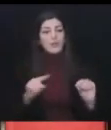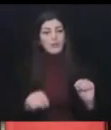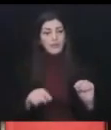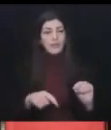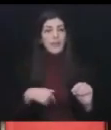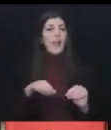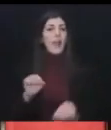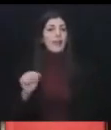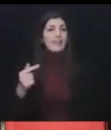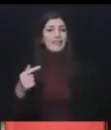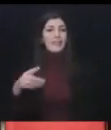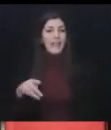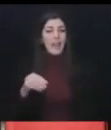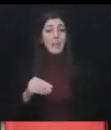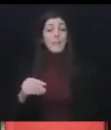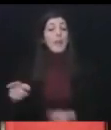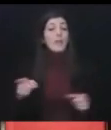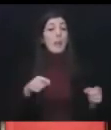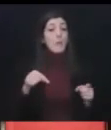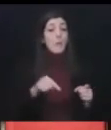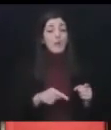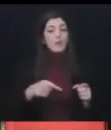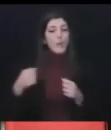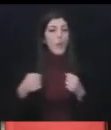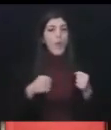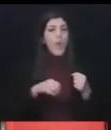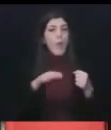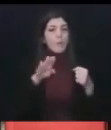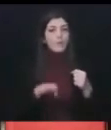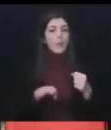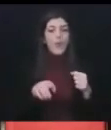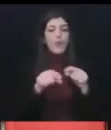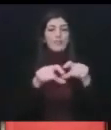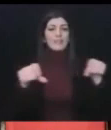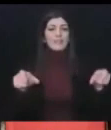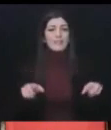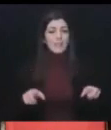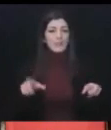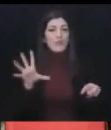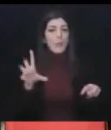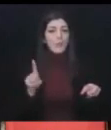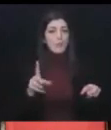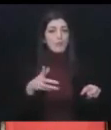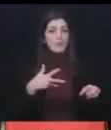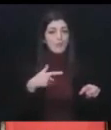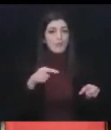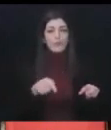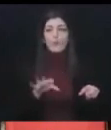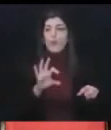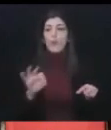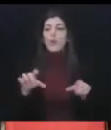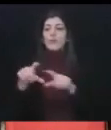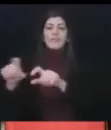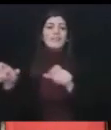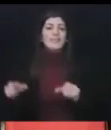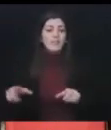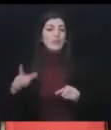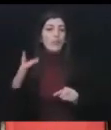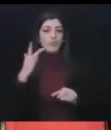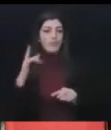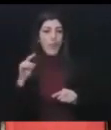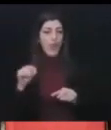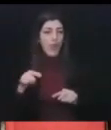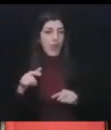dell'ATM quando lasciano l'auto nelle strisce blu e nelle strisce